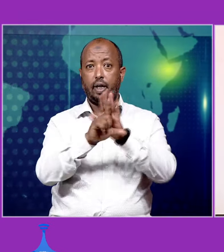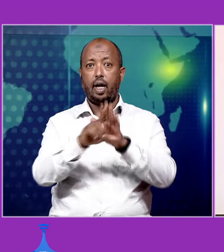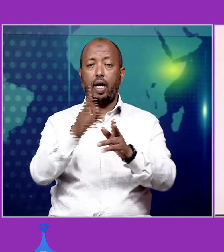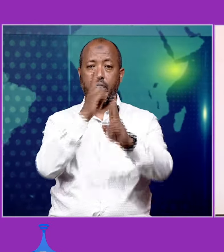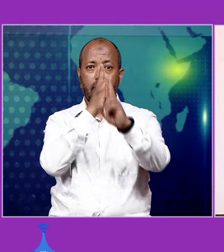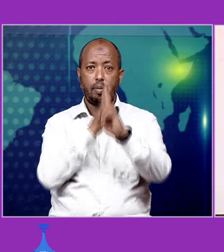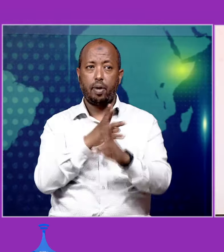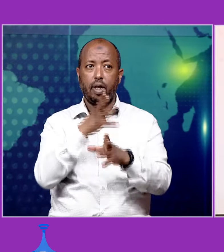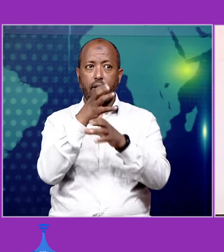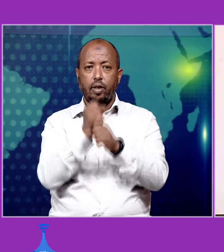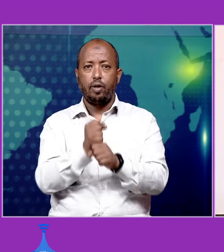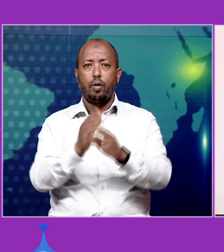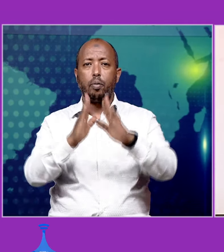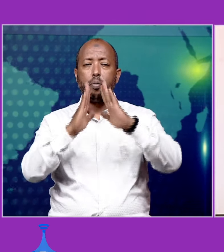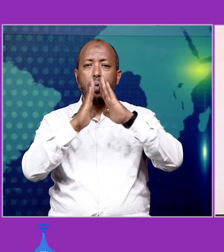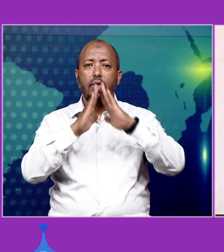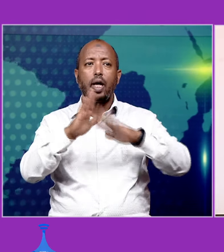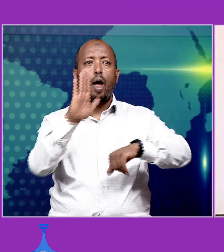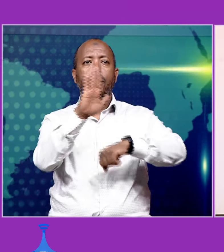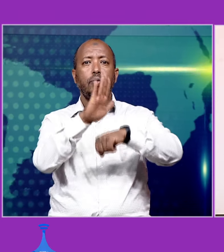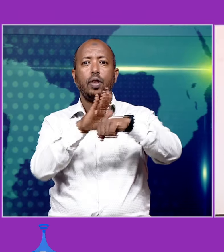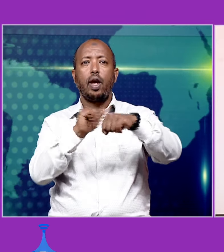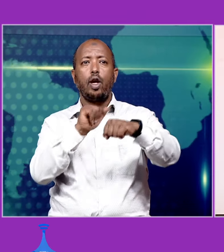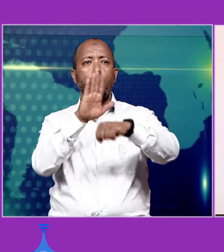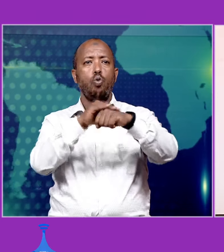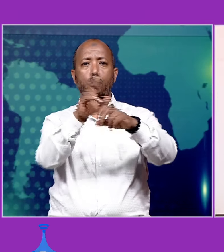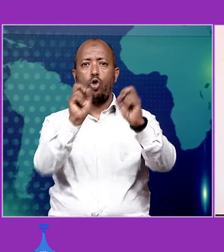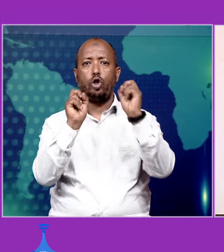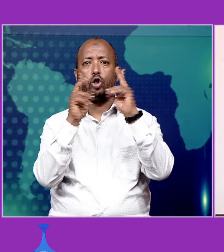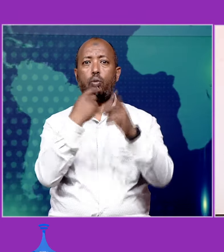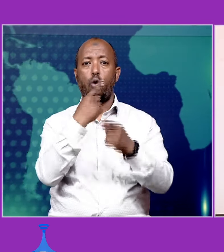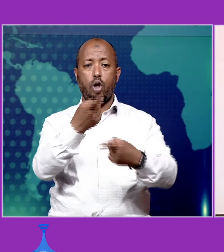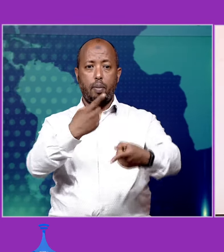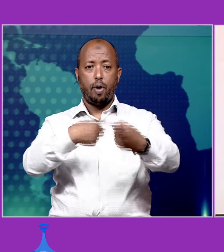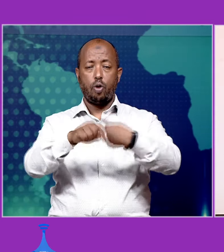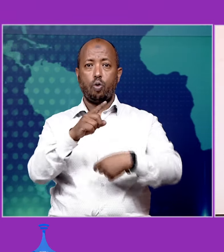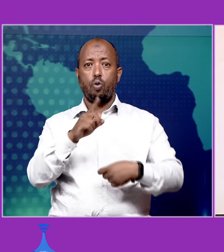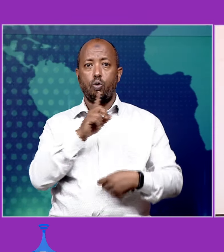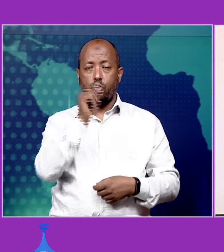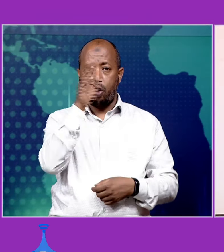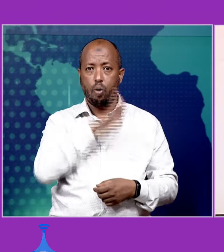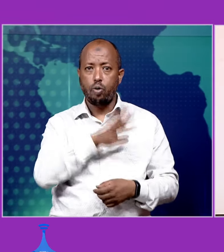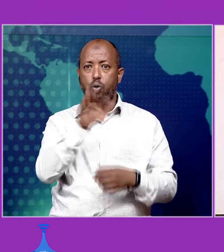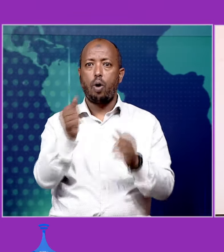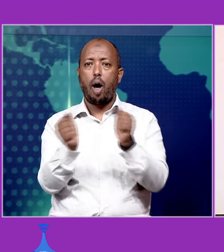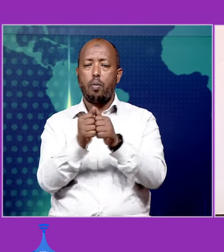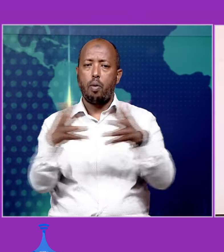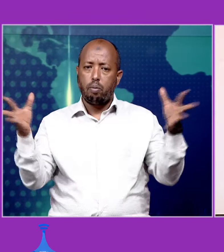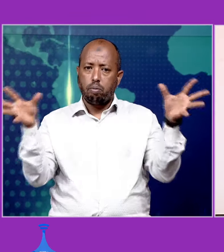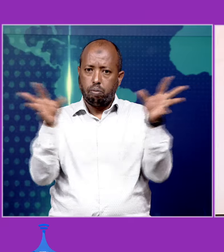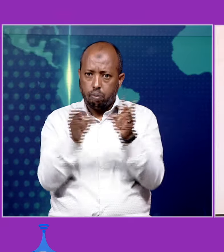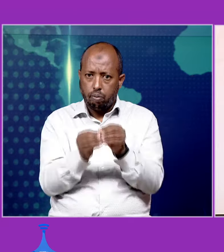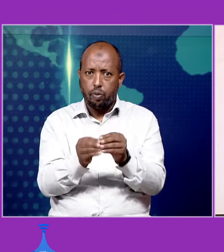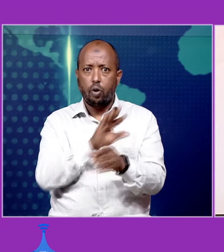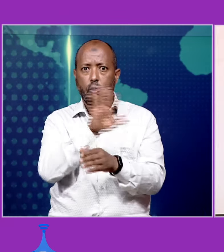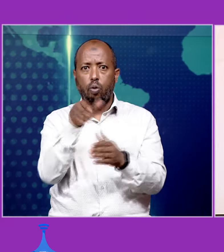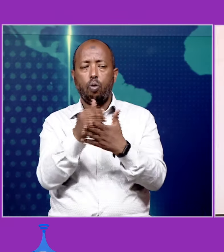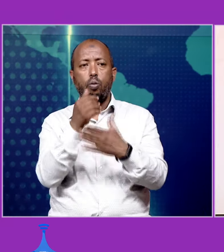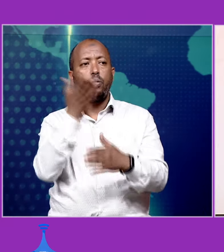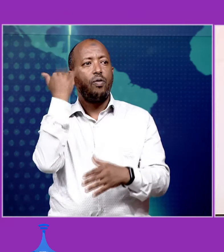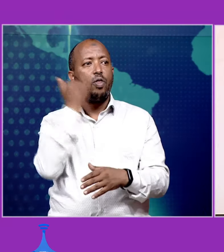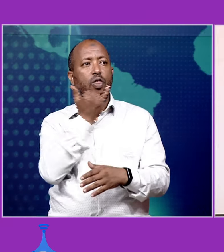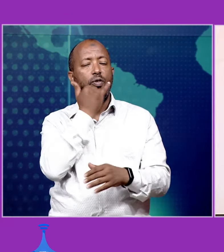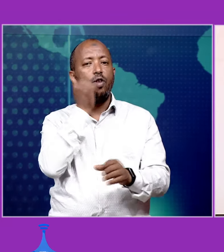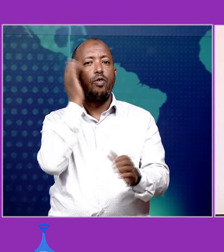የተያዙትንም በሰላም ጥሪ የገቡትንም ደምረን ወስደን ከ15-16000 በላይ ለጥፋት ተሰልፈው